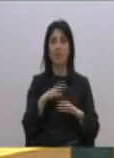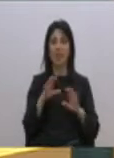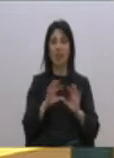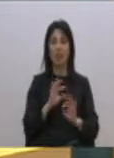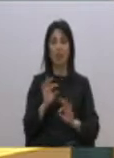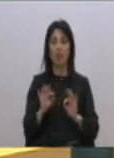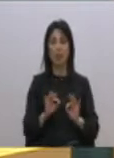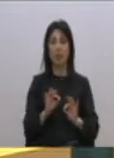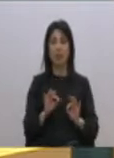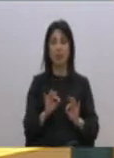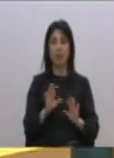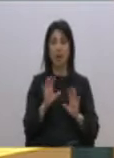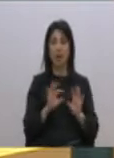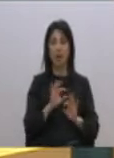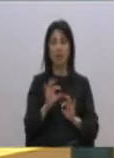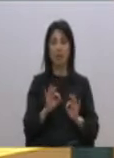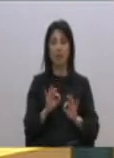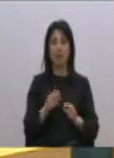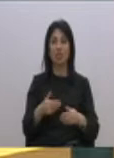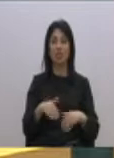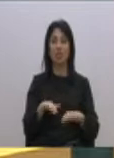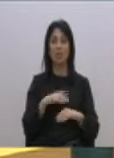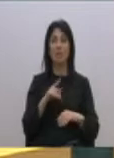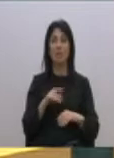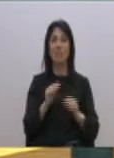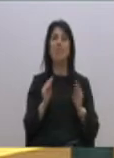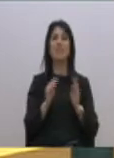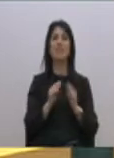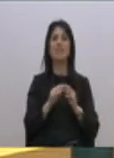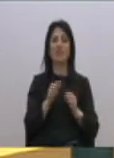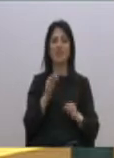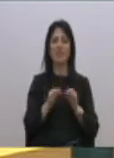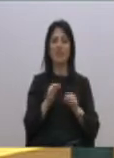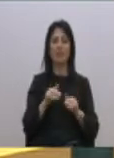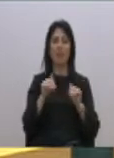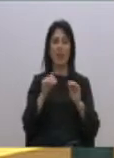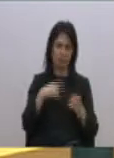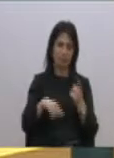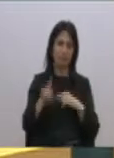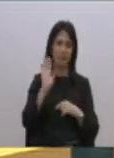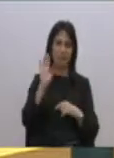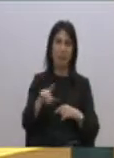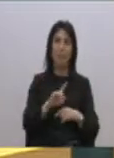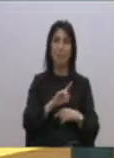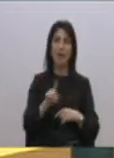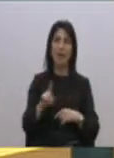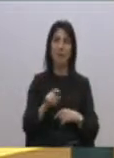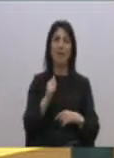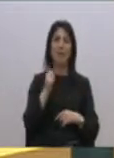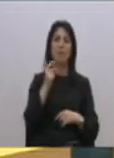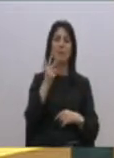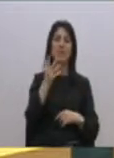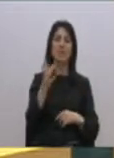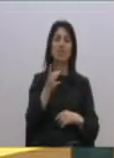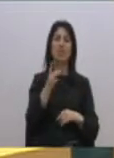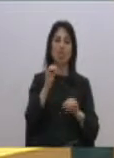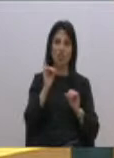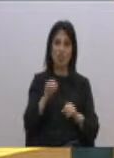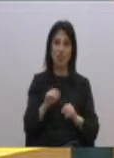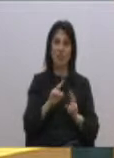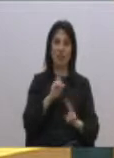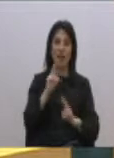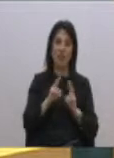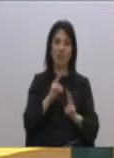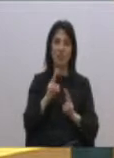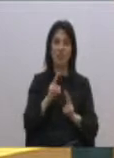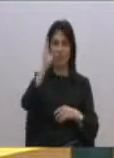გამოსწორება ანუ პროექტნა შემოგთავაზა, რომ ისევ სასამართლოს გადასაწყვეტად დაუტოვოთოს, რომ იმდენჯერ შეიძლებოდეს